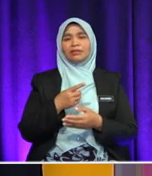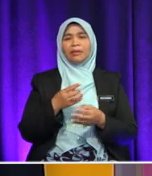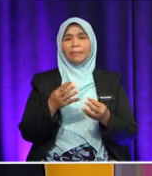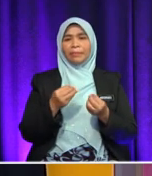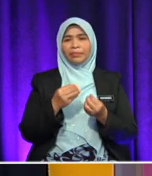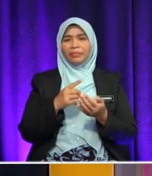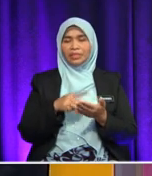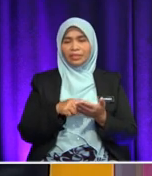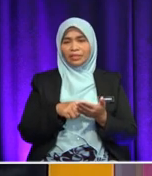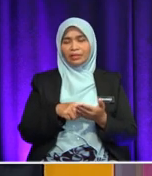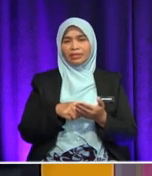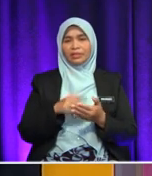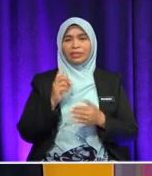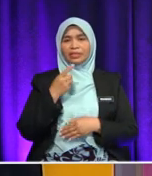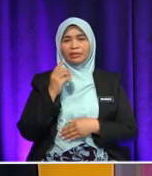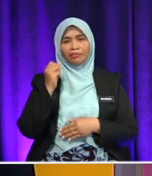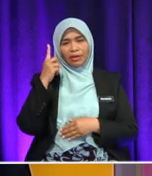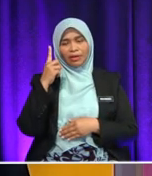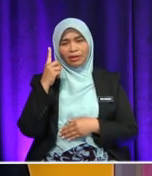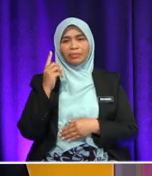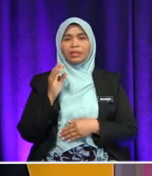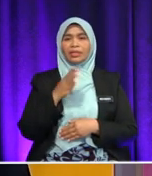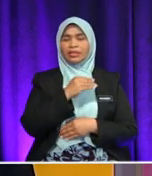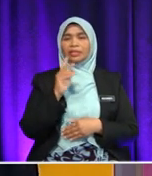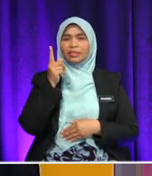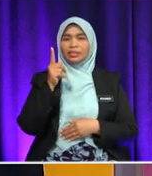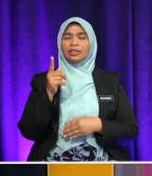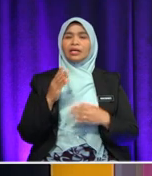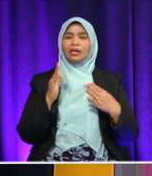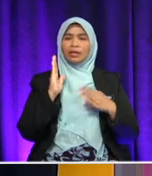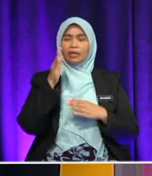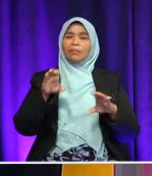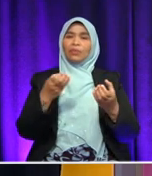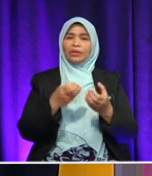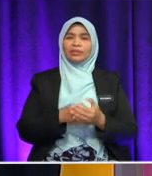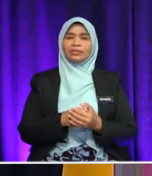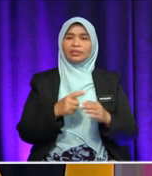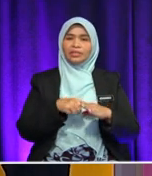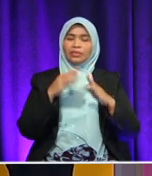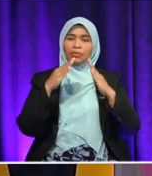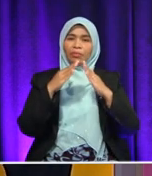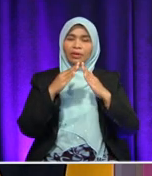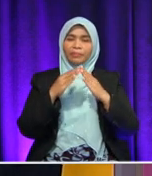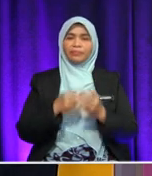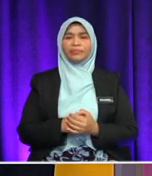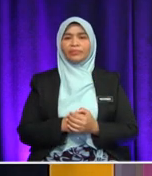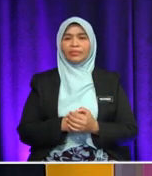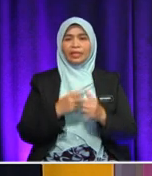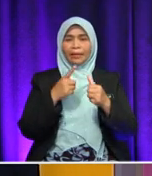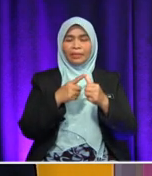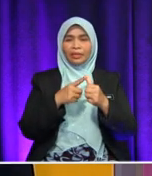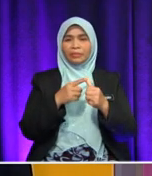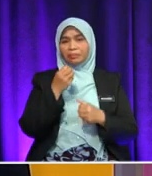kita tahu dan kita amalkan dengan cara Istiqomah di rumah masing-masing Insya Allah jadi yang pertama kita lihat